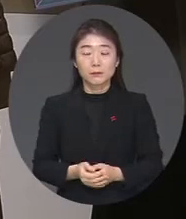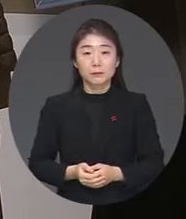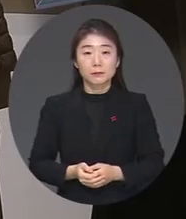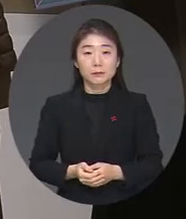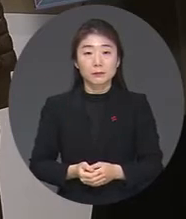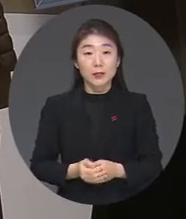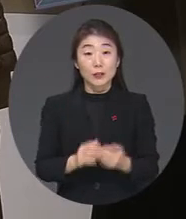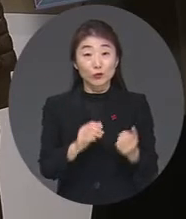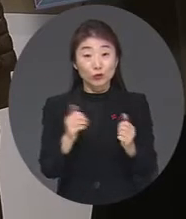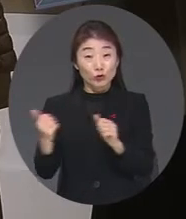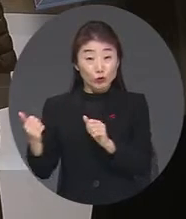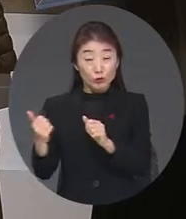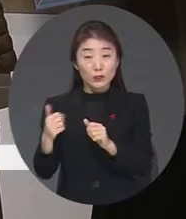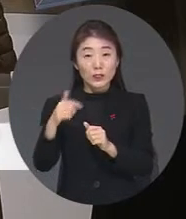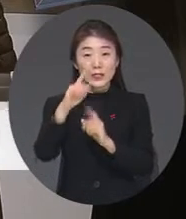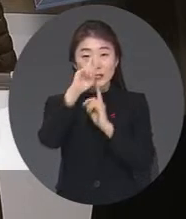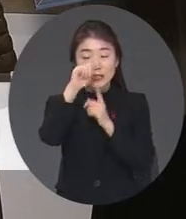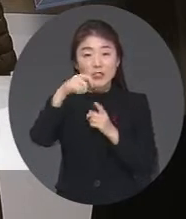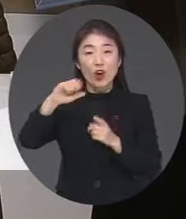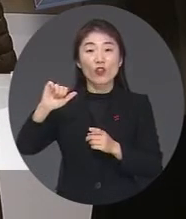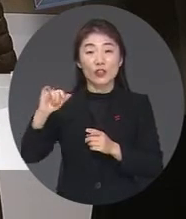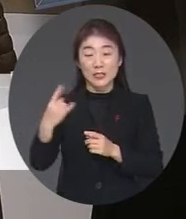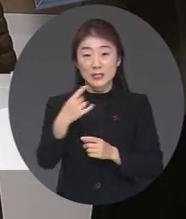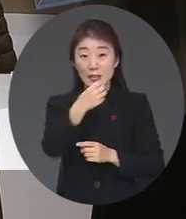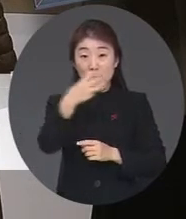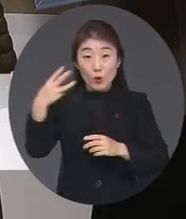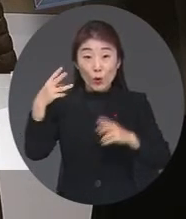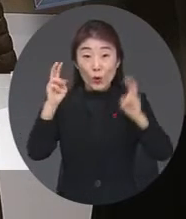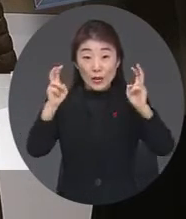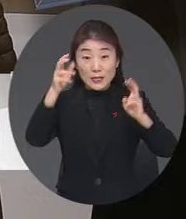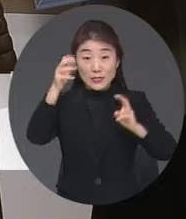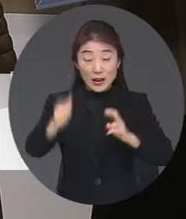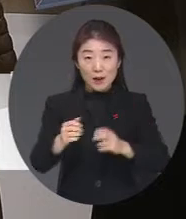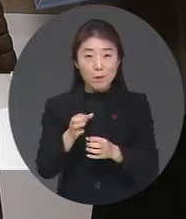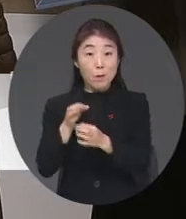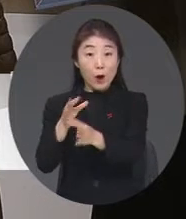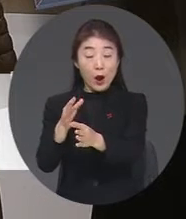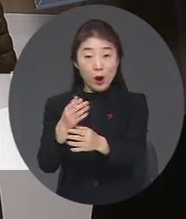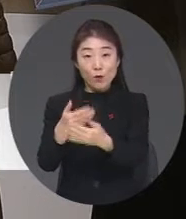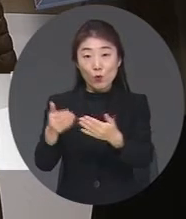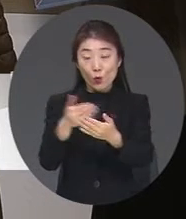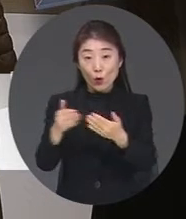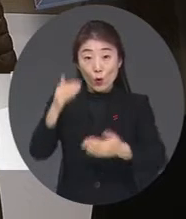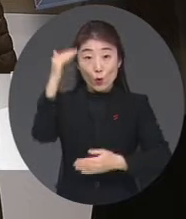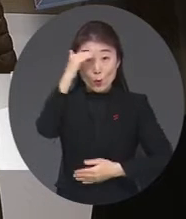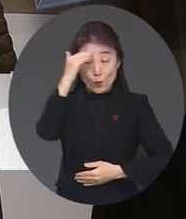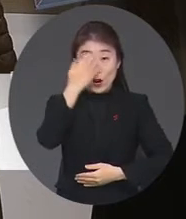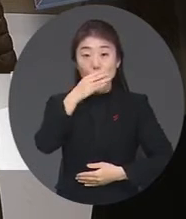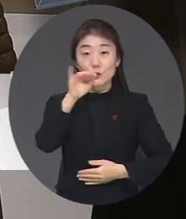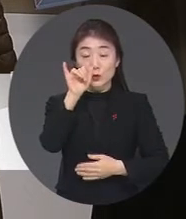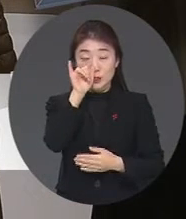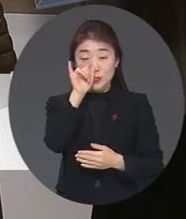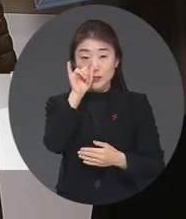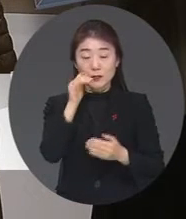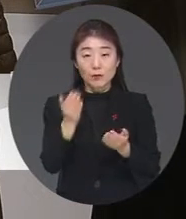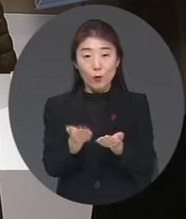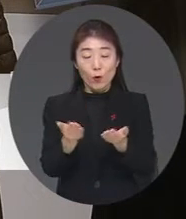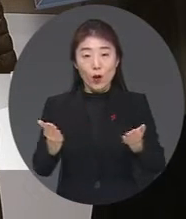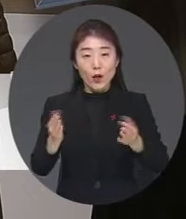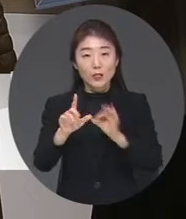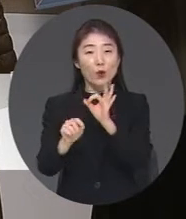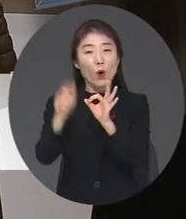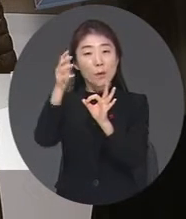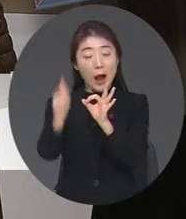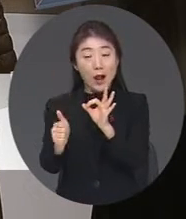고 이건희 삼성그룹 회장이 기증한 미술품을 만날 수 있는 이건희 컬렉션이 지난해 10월 말부터 경남에서